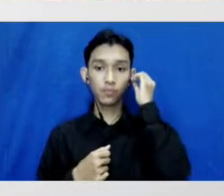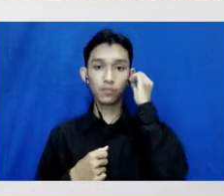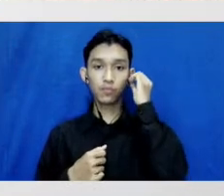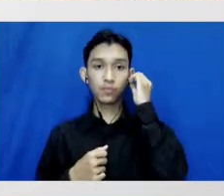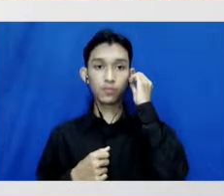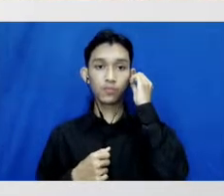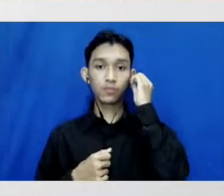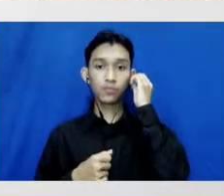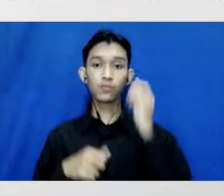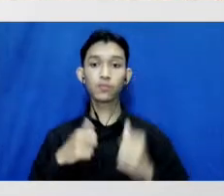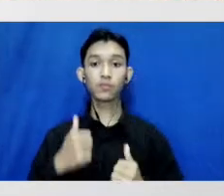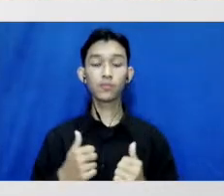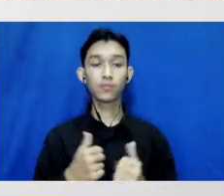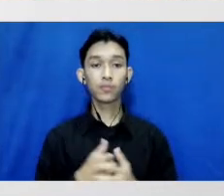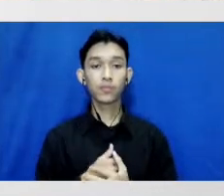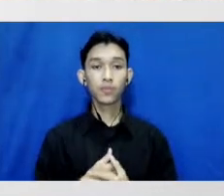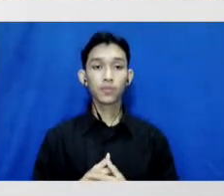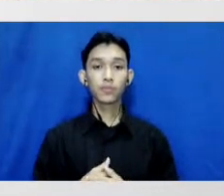Baik,